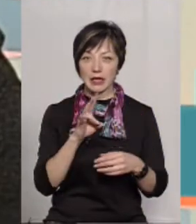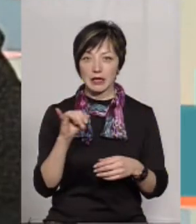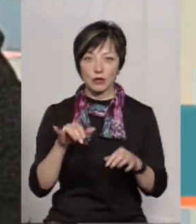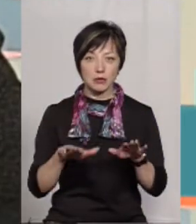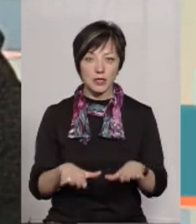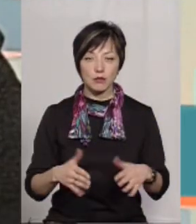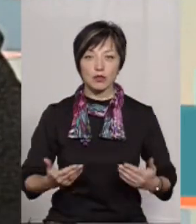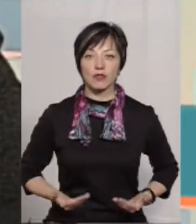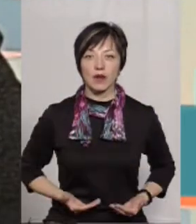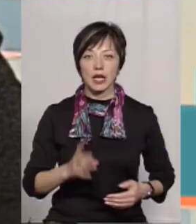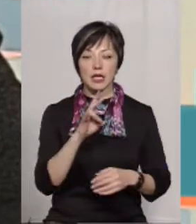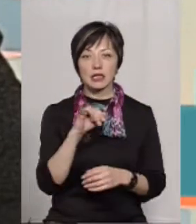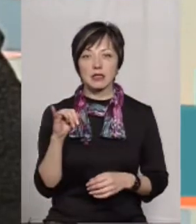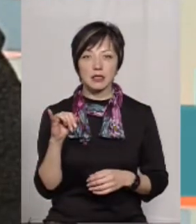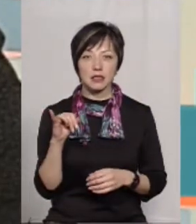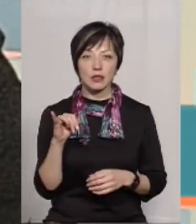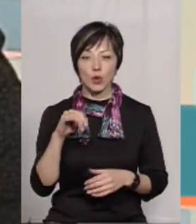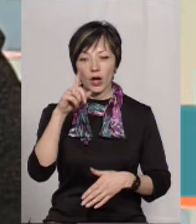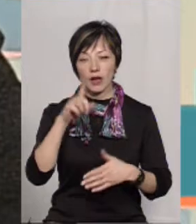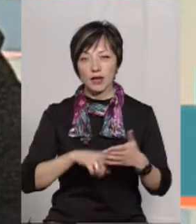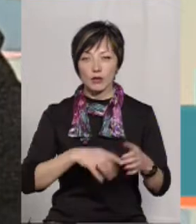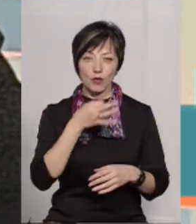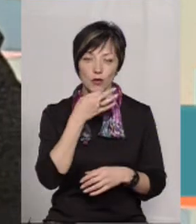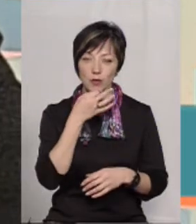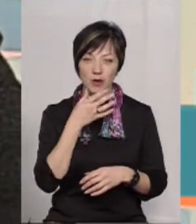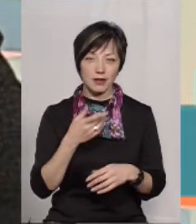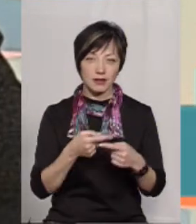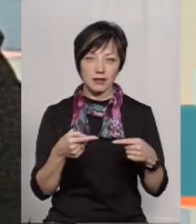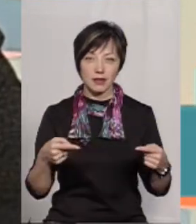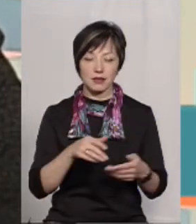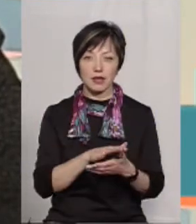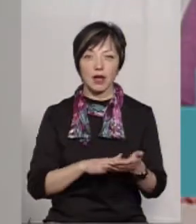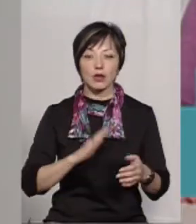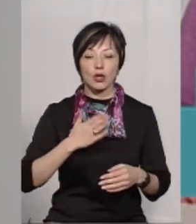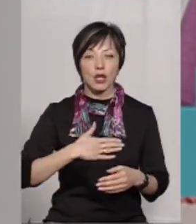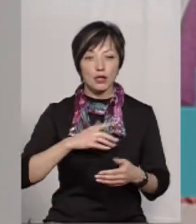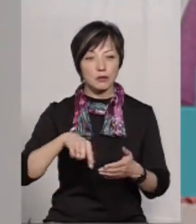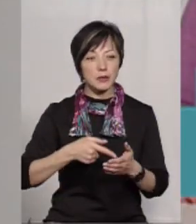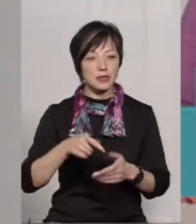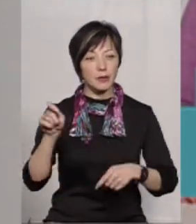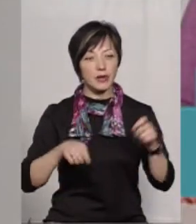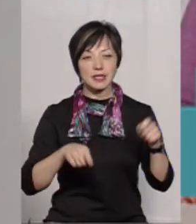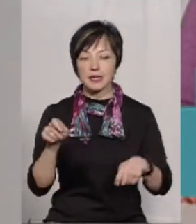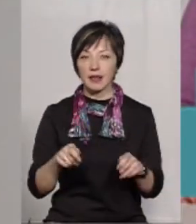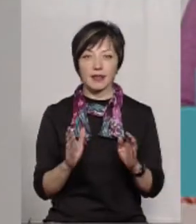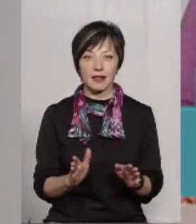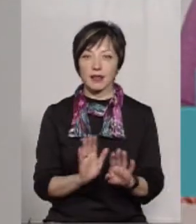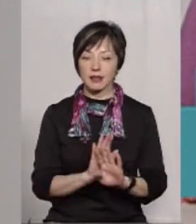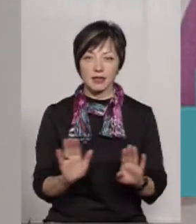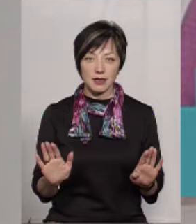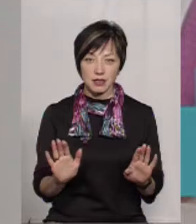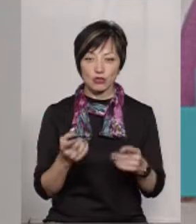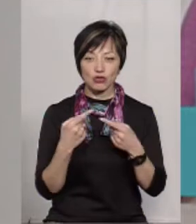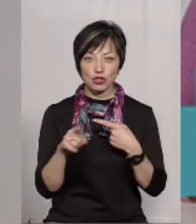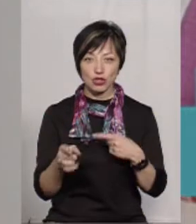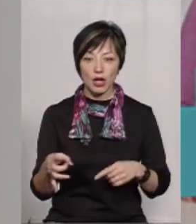місця проживання, ні до релігійного вподобання, ні так далі. Ну, до нашого міста приїздять не тільки